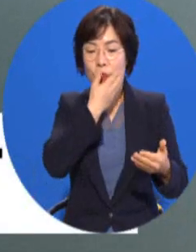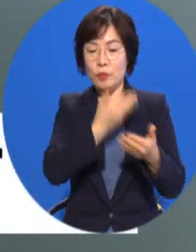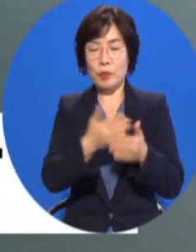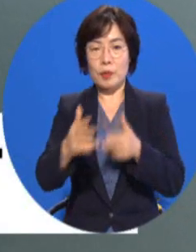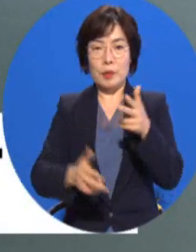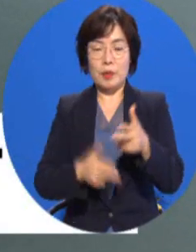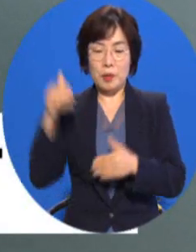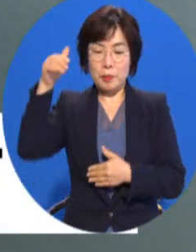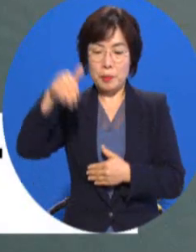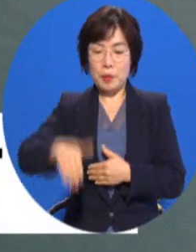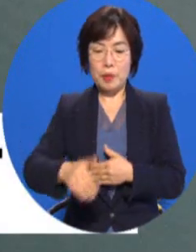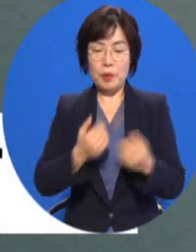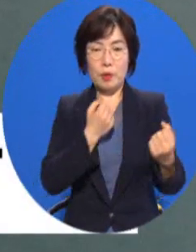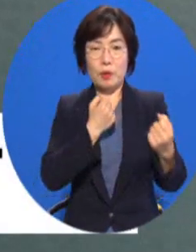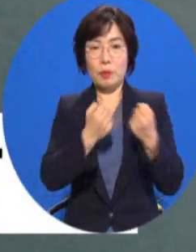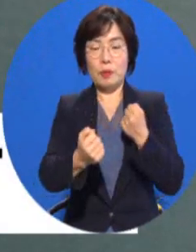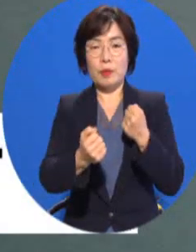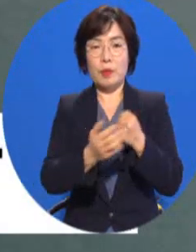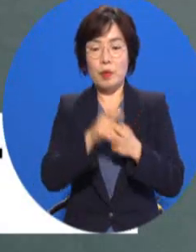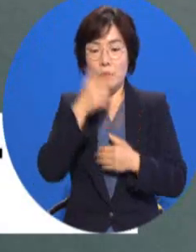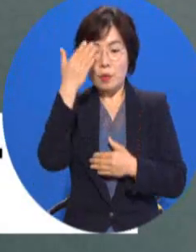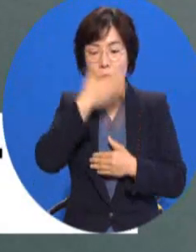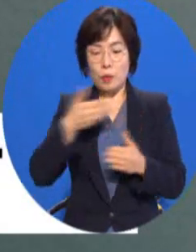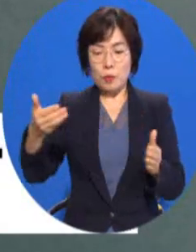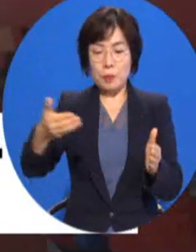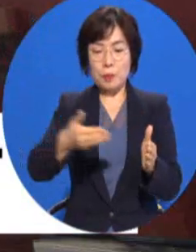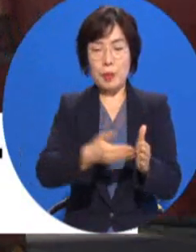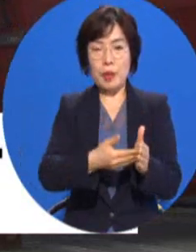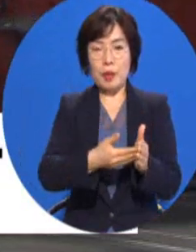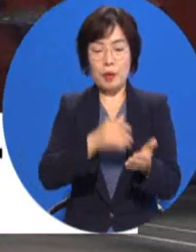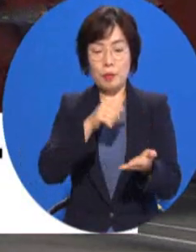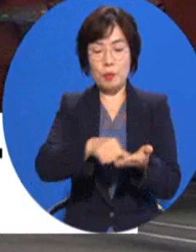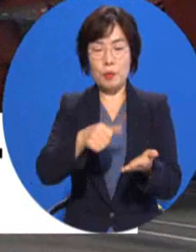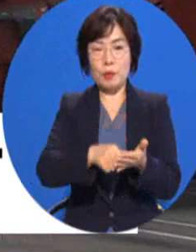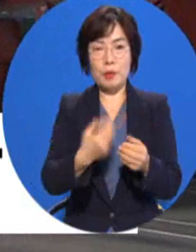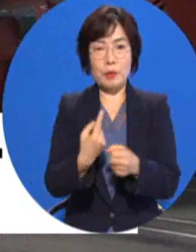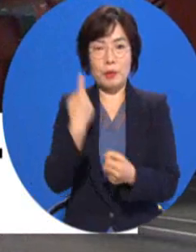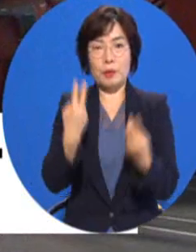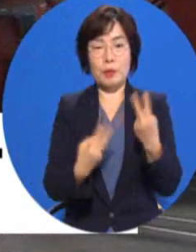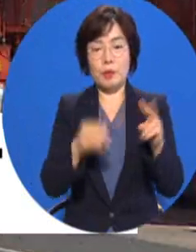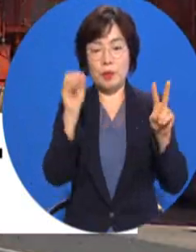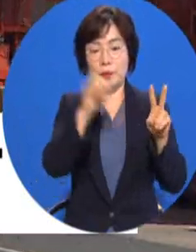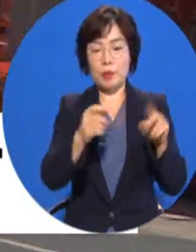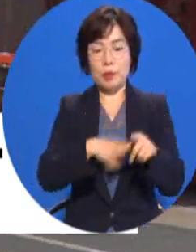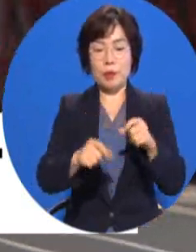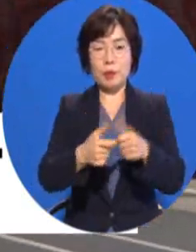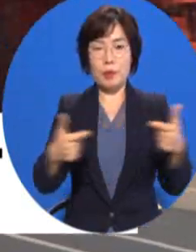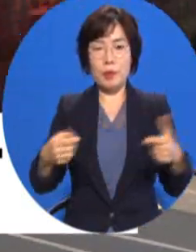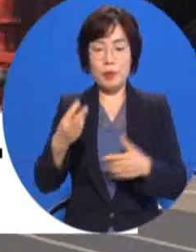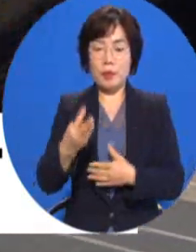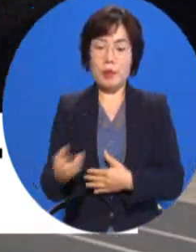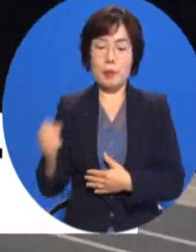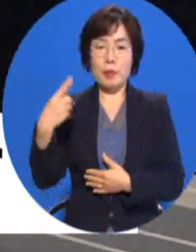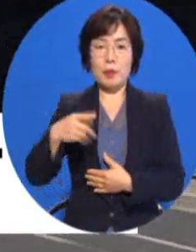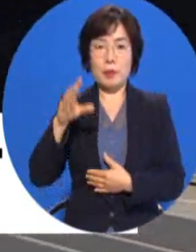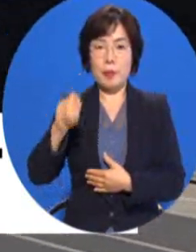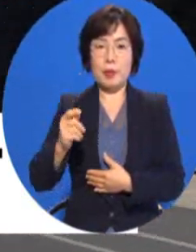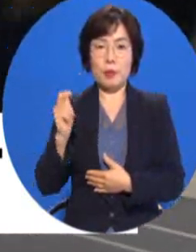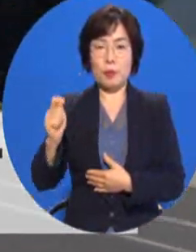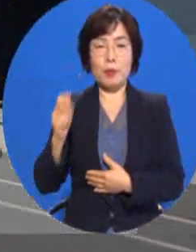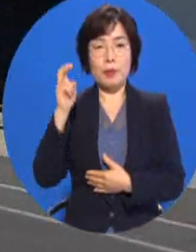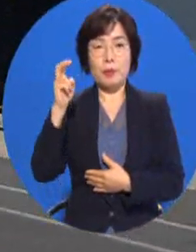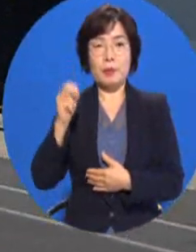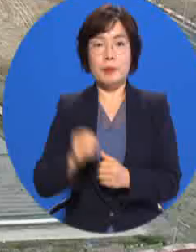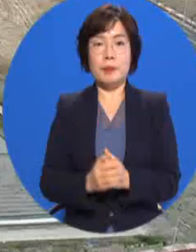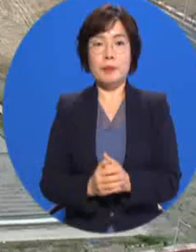산업이 침체된 와중에도 여수 광양항의 물동량은 지난해보다 2% 증가한 3억 1천만 톤을 기록할 것으로